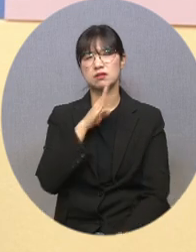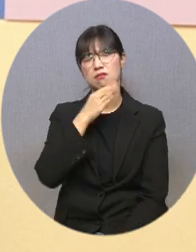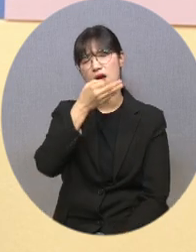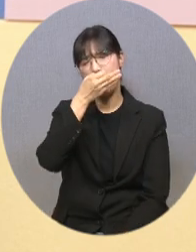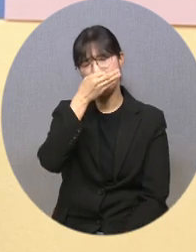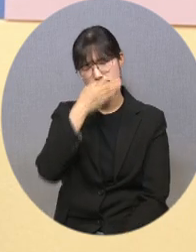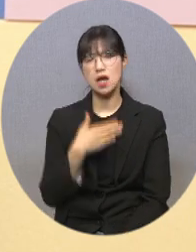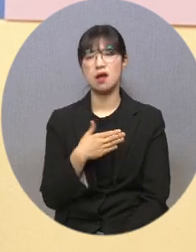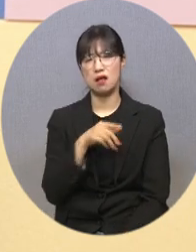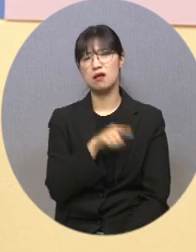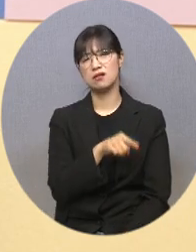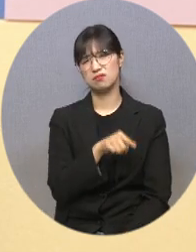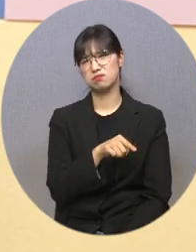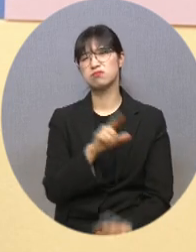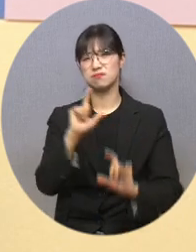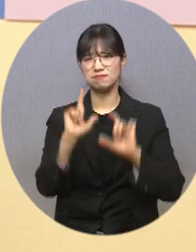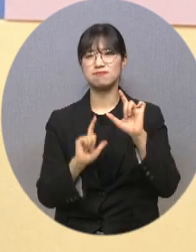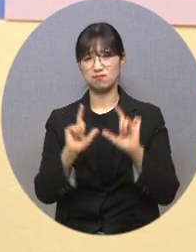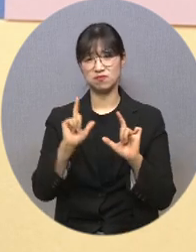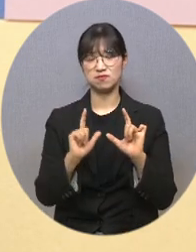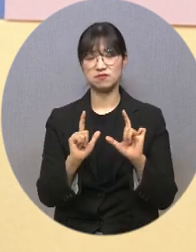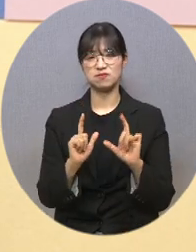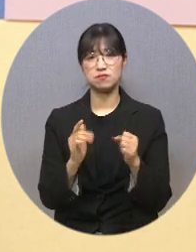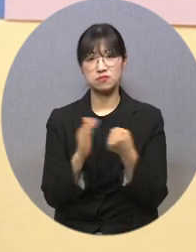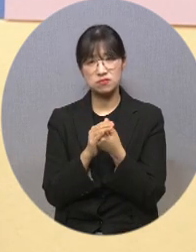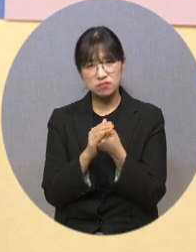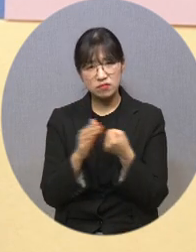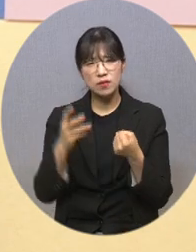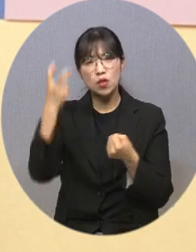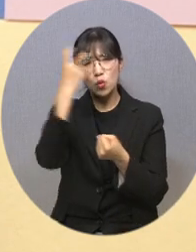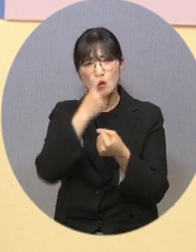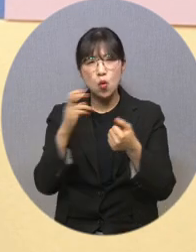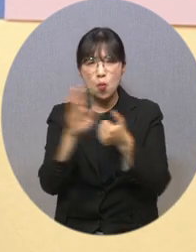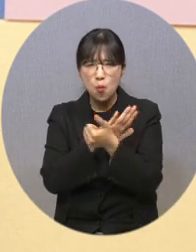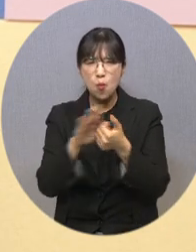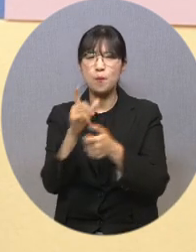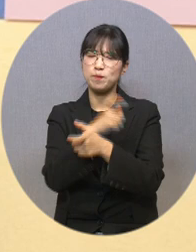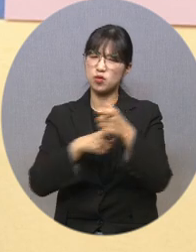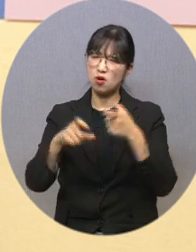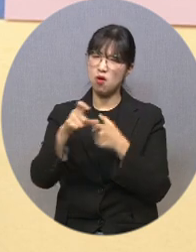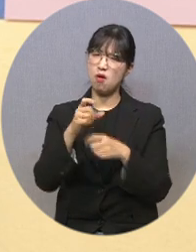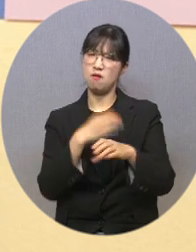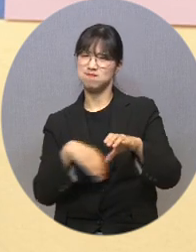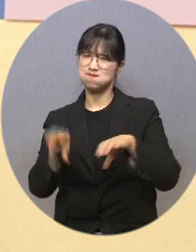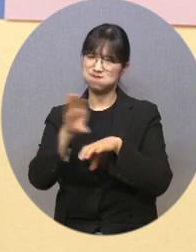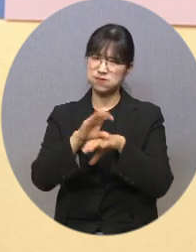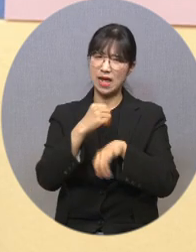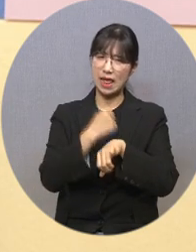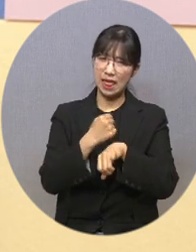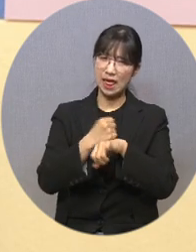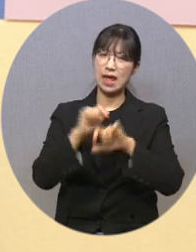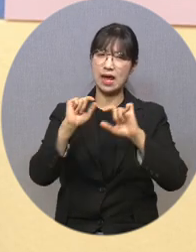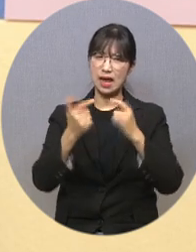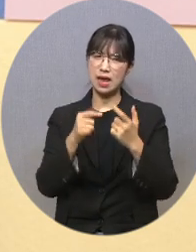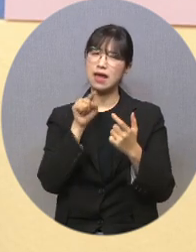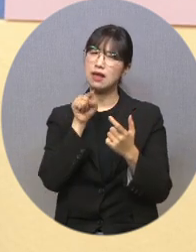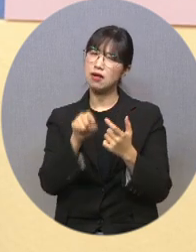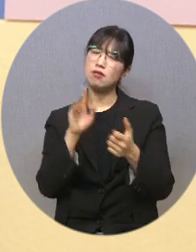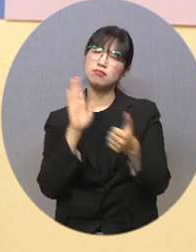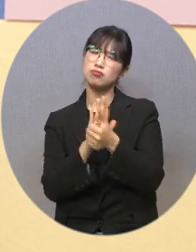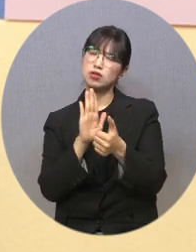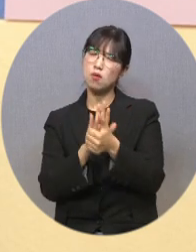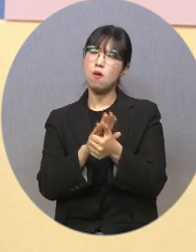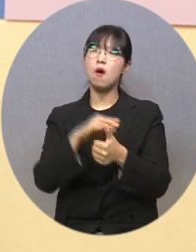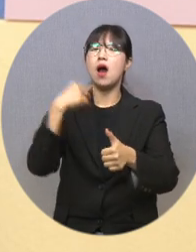힘든 네. 그런 아이들이 오는 거예요. 그래서 이 돌봄의 기능을 더 강화해야 되느냐, 평생학습지원센터는 그게